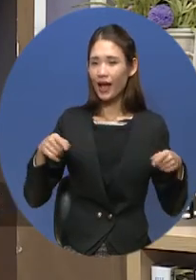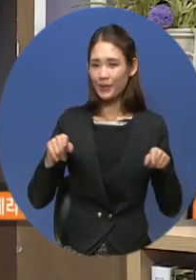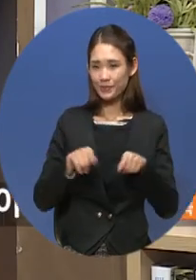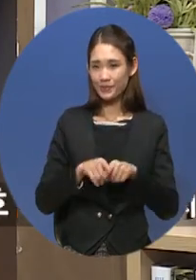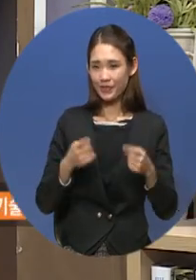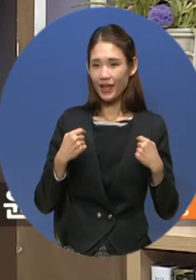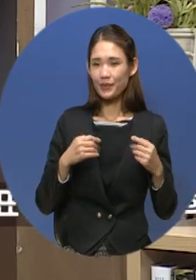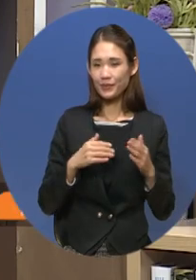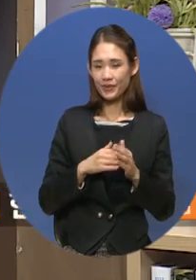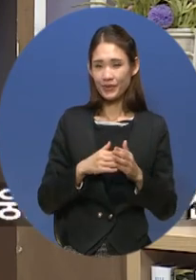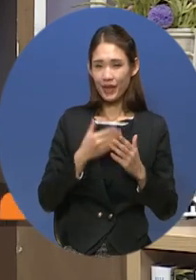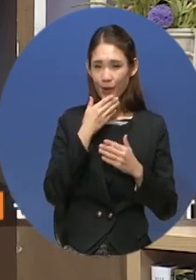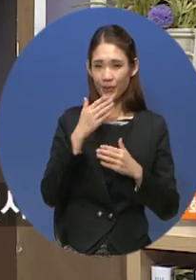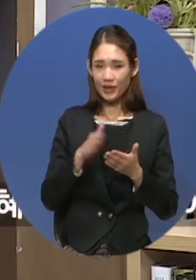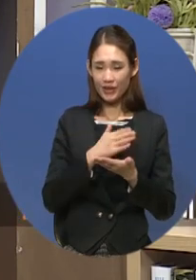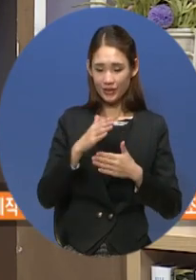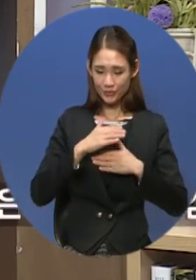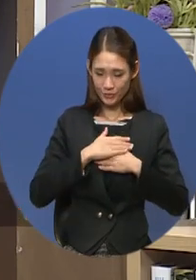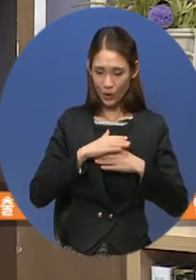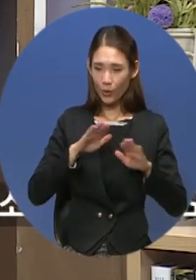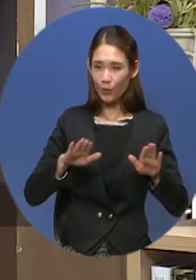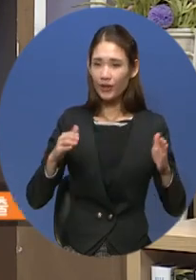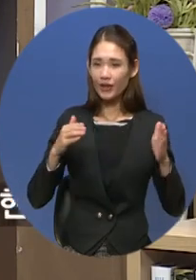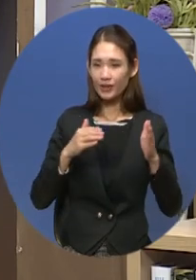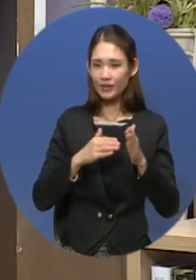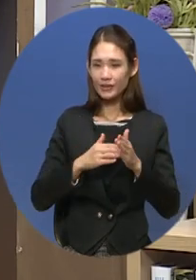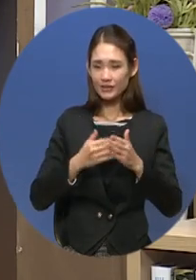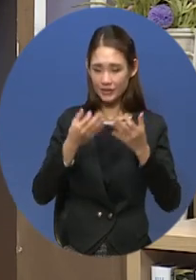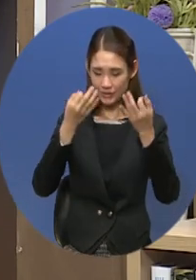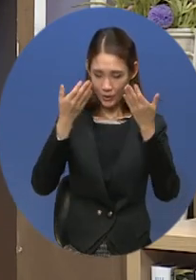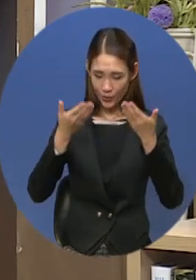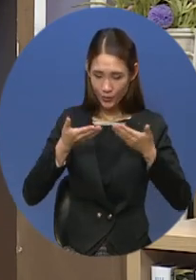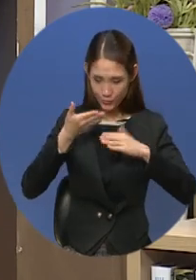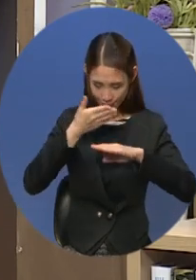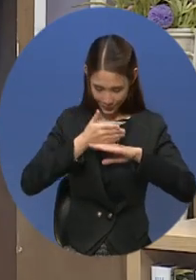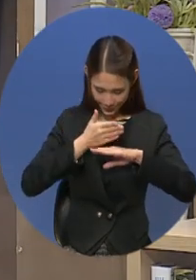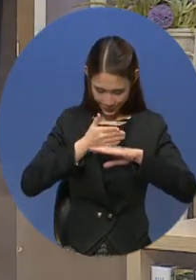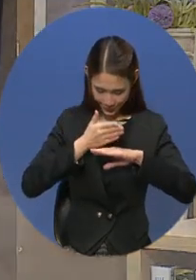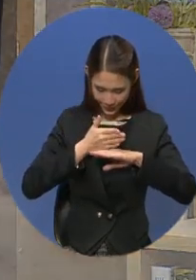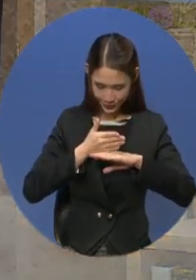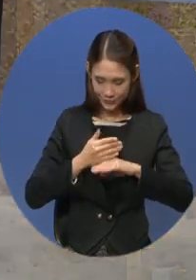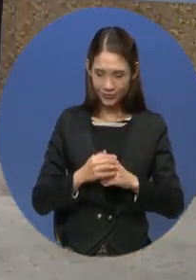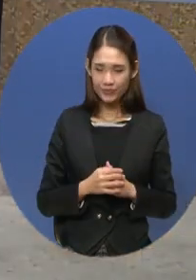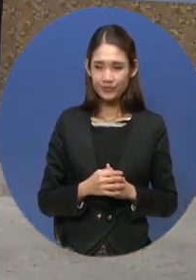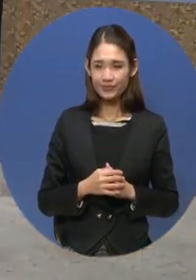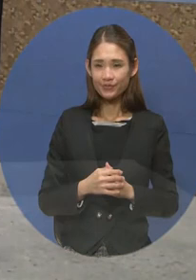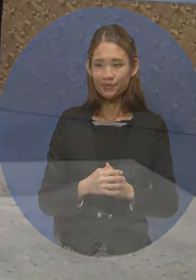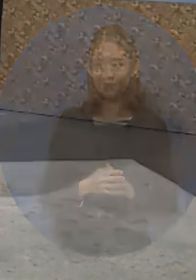함께했습니다. 행복나눔지킴이 오늘은 여기까지입니다. 시청해주신 여러분 고맙습니다.